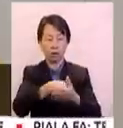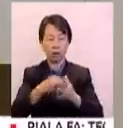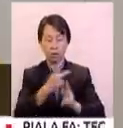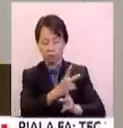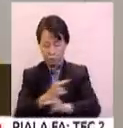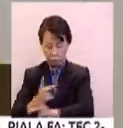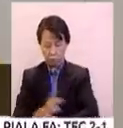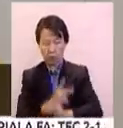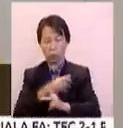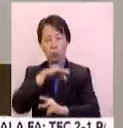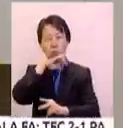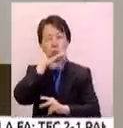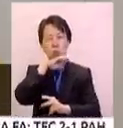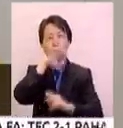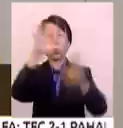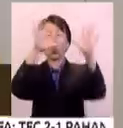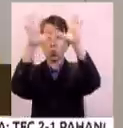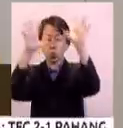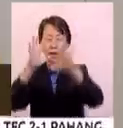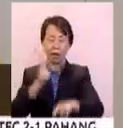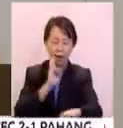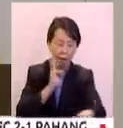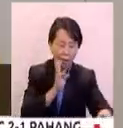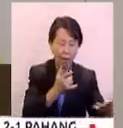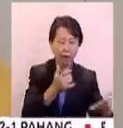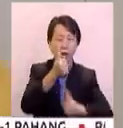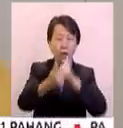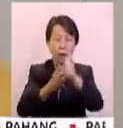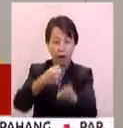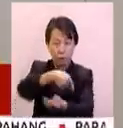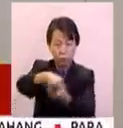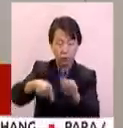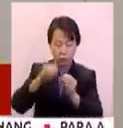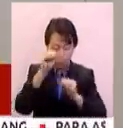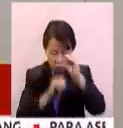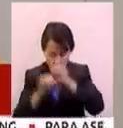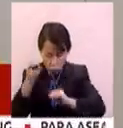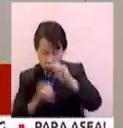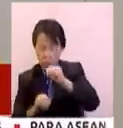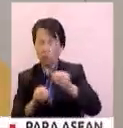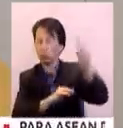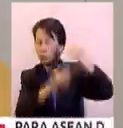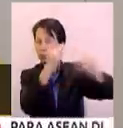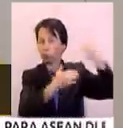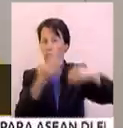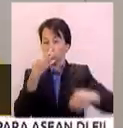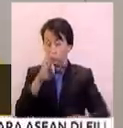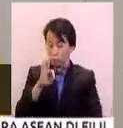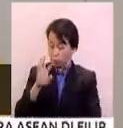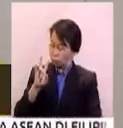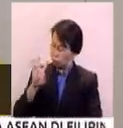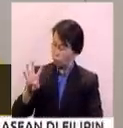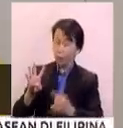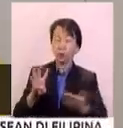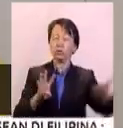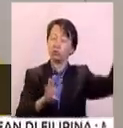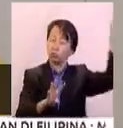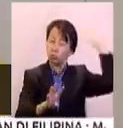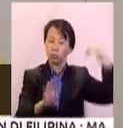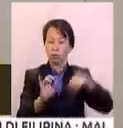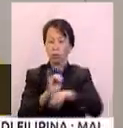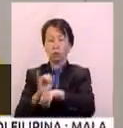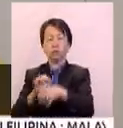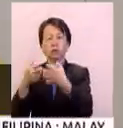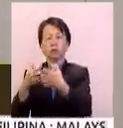kawalan pencemaran. Sebab Akta Kualiti Alam Sekeliling itu digubal pada tahun 1974. Masa itu industri